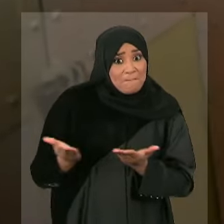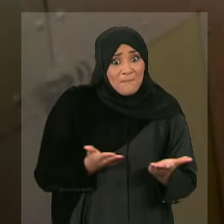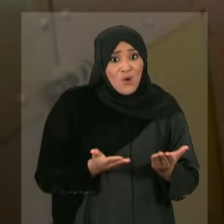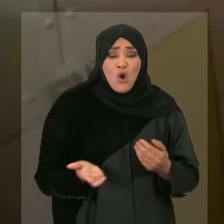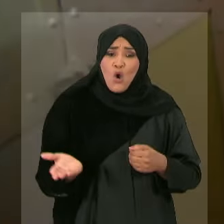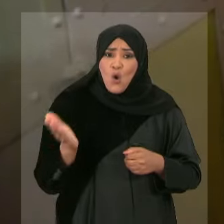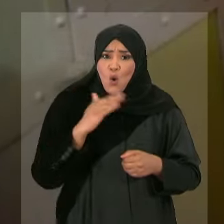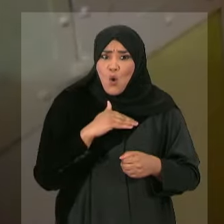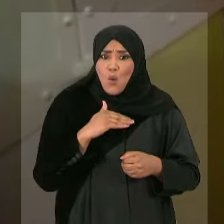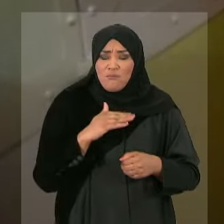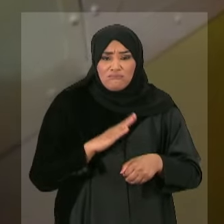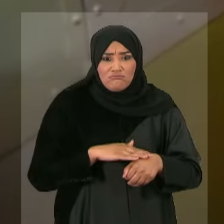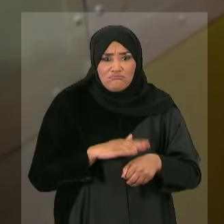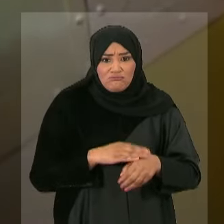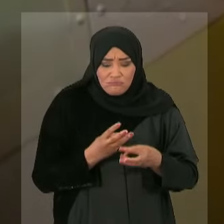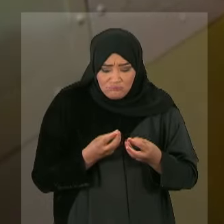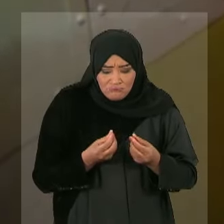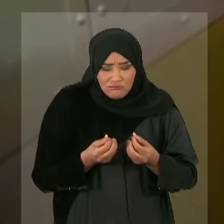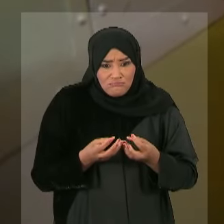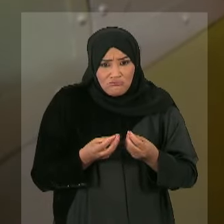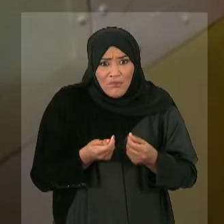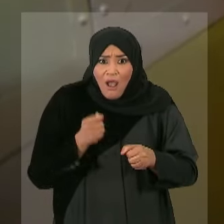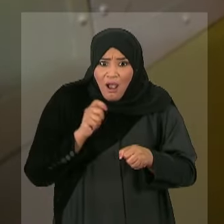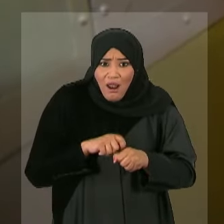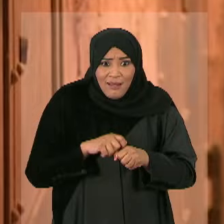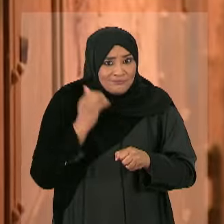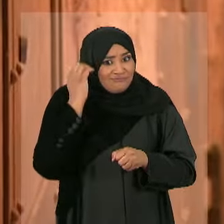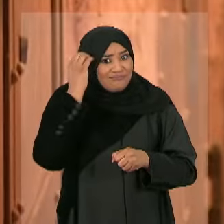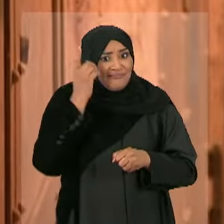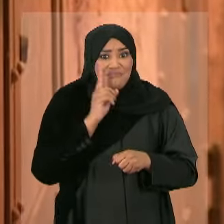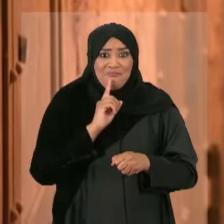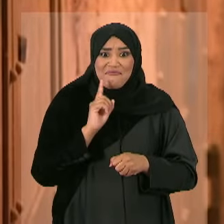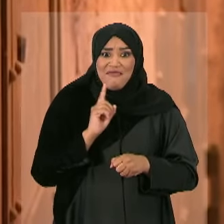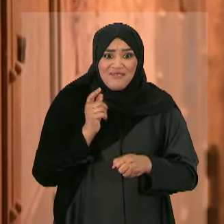قوموا سبح مولاك واللي خلقك ما بنساك